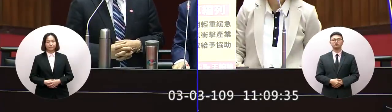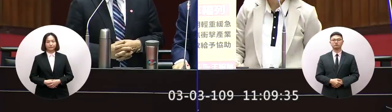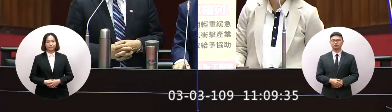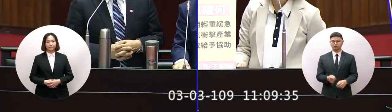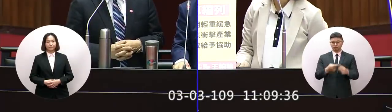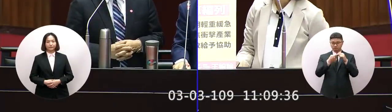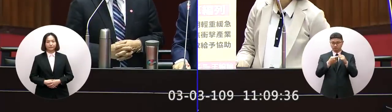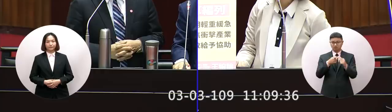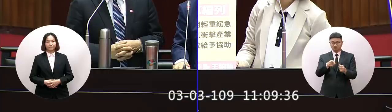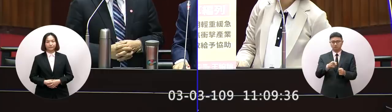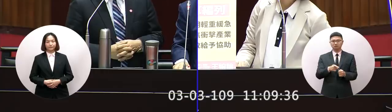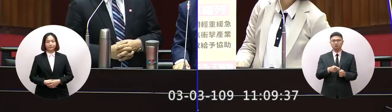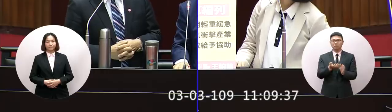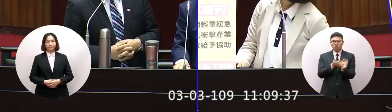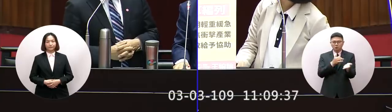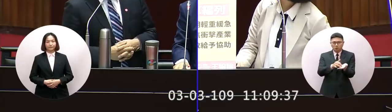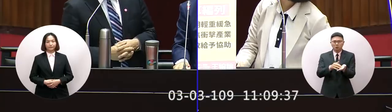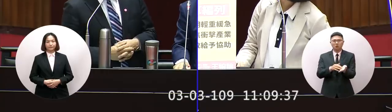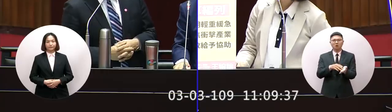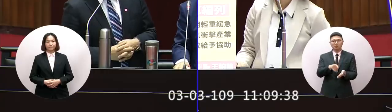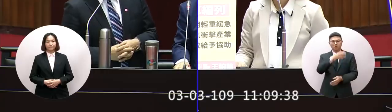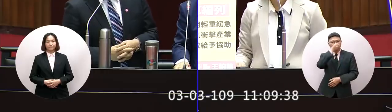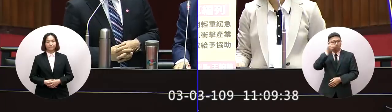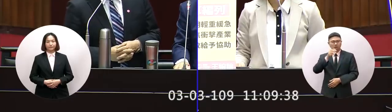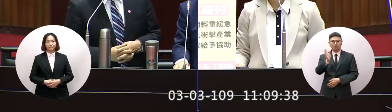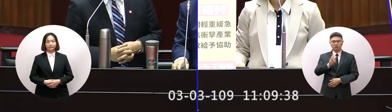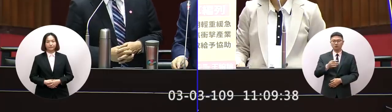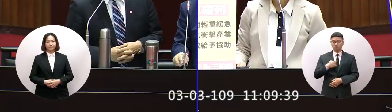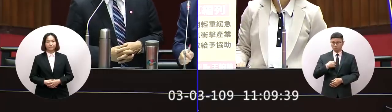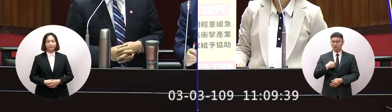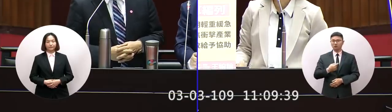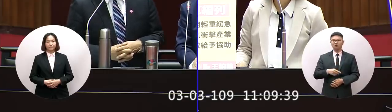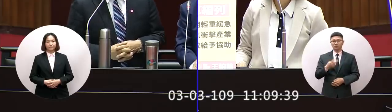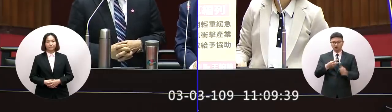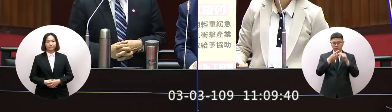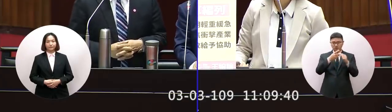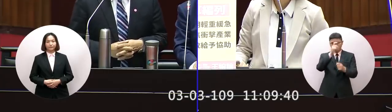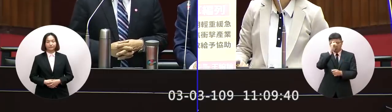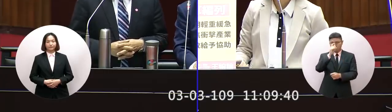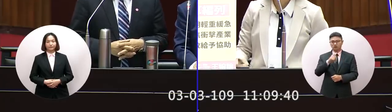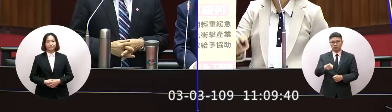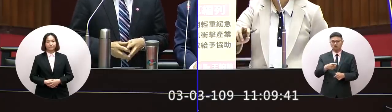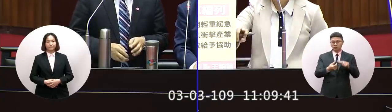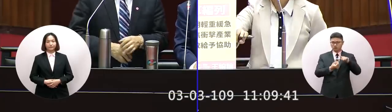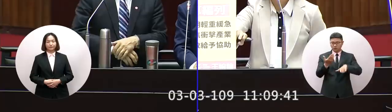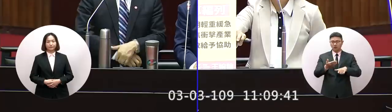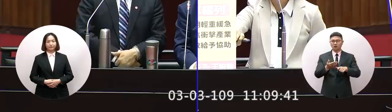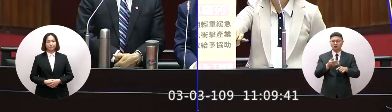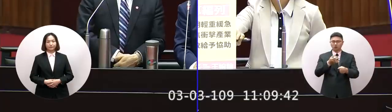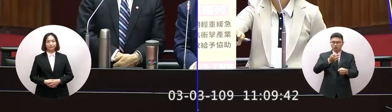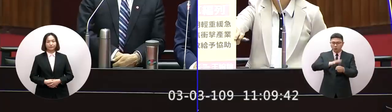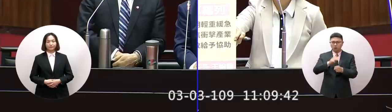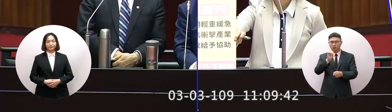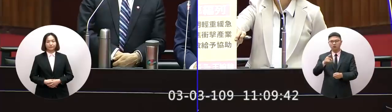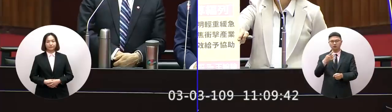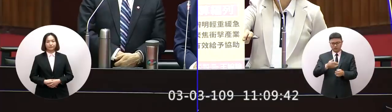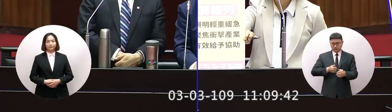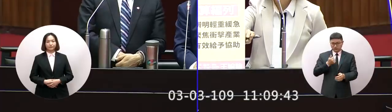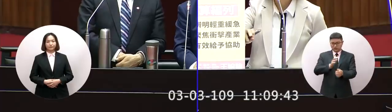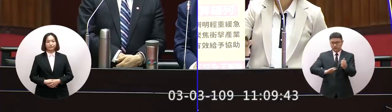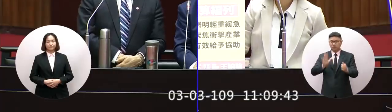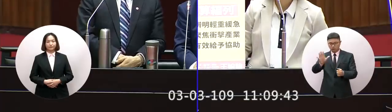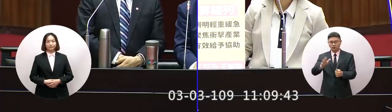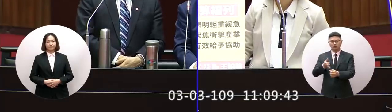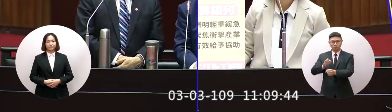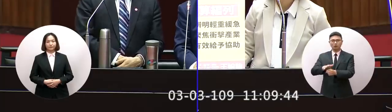第一个是杜绝腐烂的编列，我们希望能够便民轻重缓急。第二是希望能够公开补助的原则，聚焦在冲击的产业。